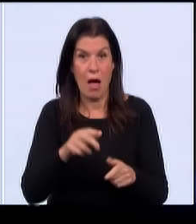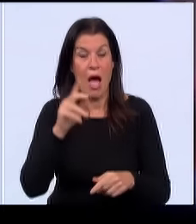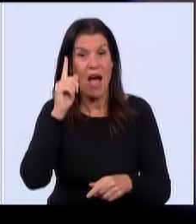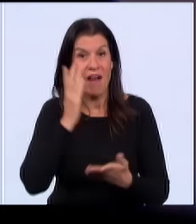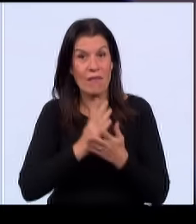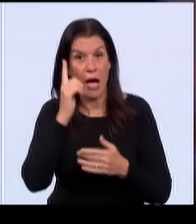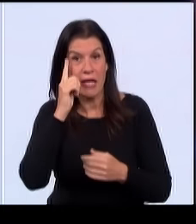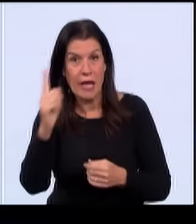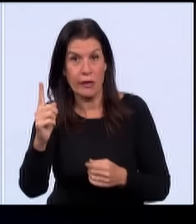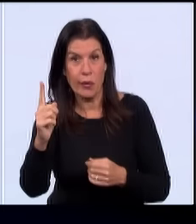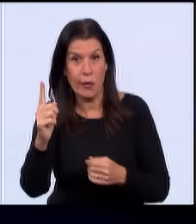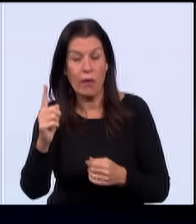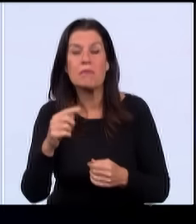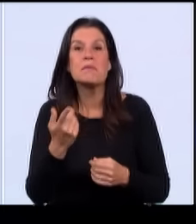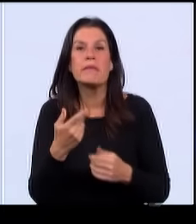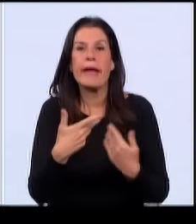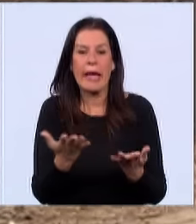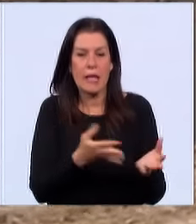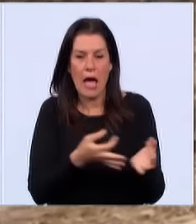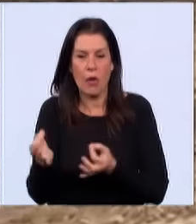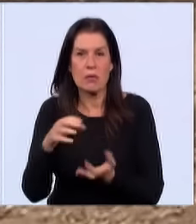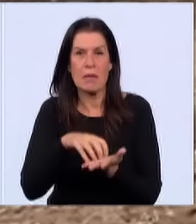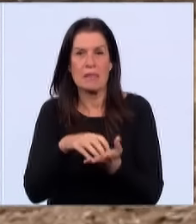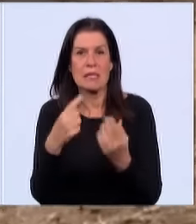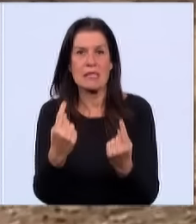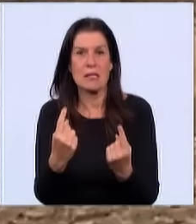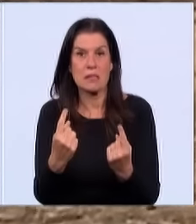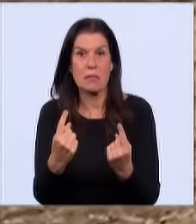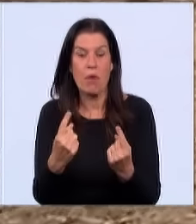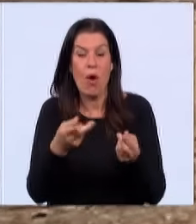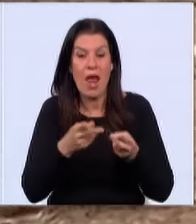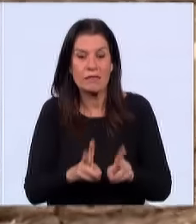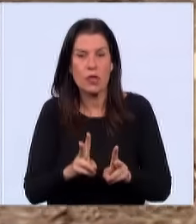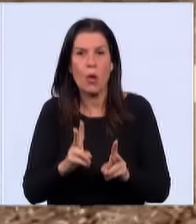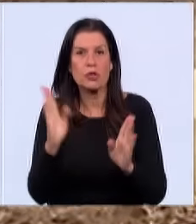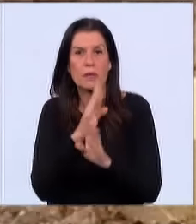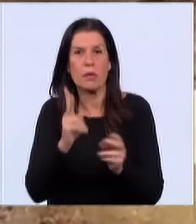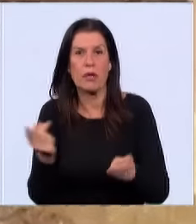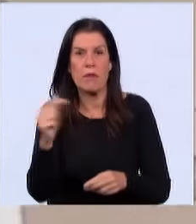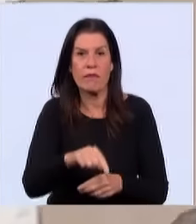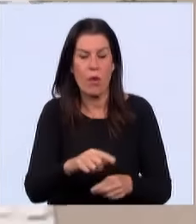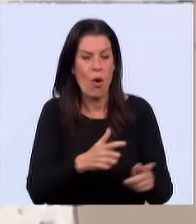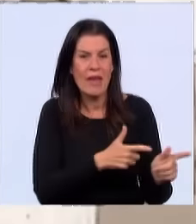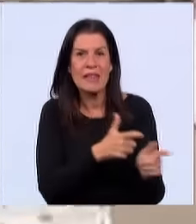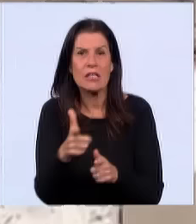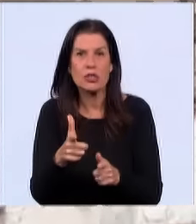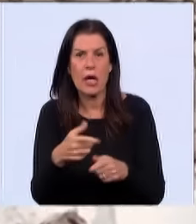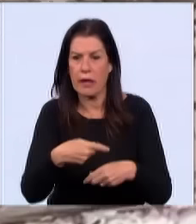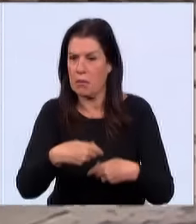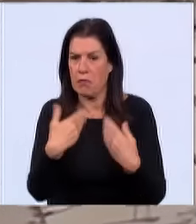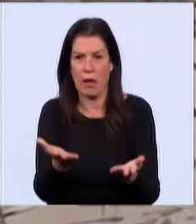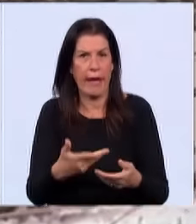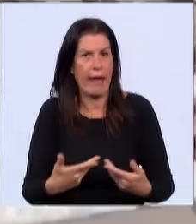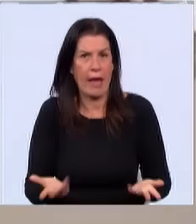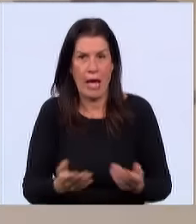מינימלית בבסיס עצמו לאפשרות של הגעת מחבלים. הנשקייה לא נפתחת, לא מחולקים נשקים, לא נשלחים לוחמים לעבות את מערך